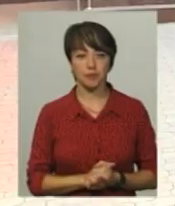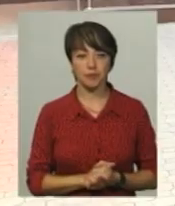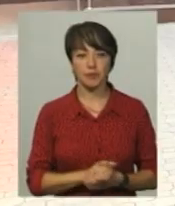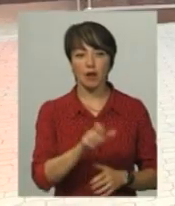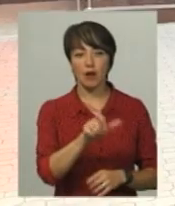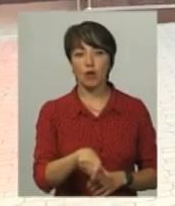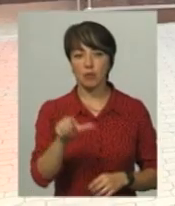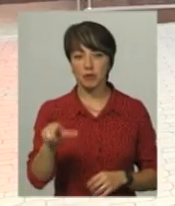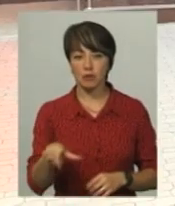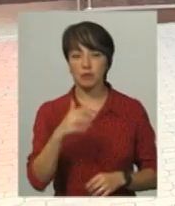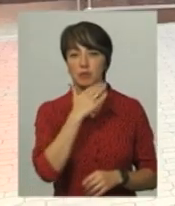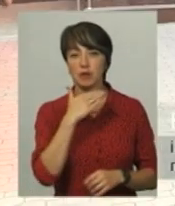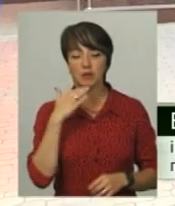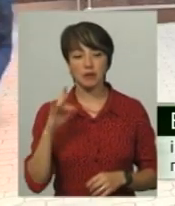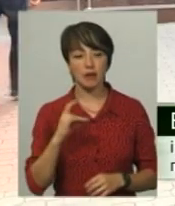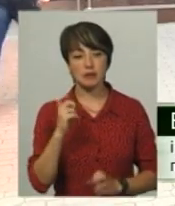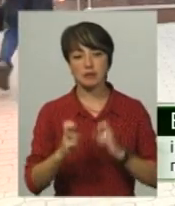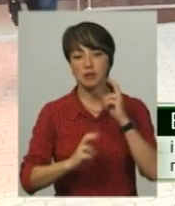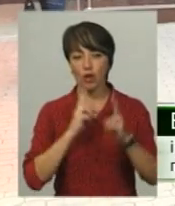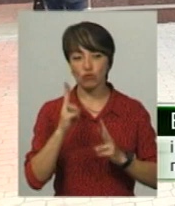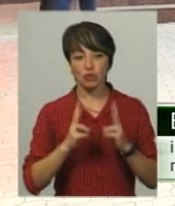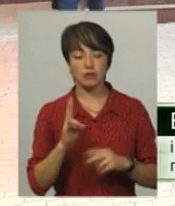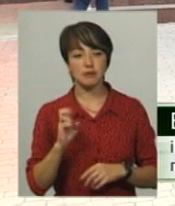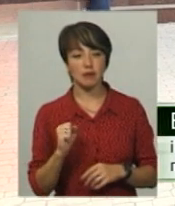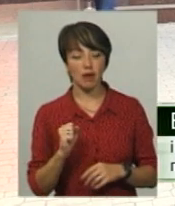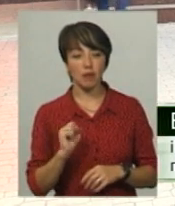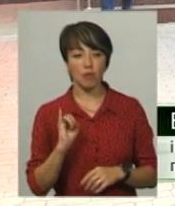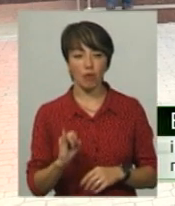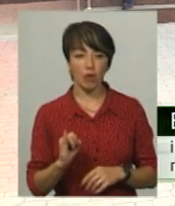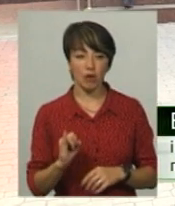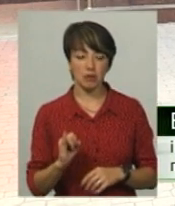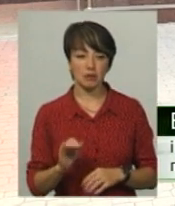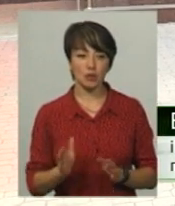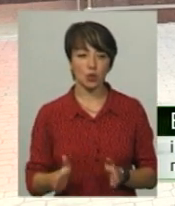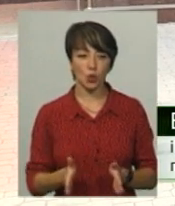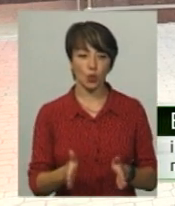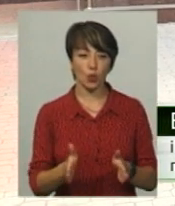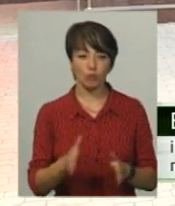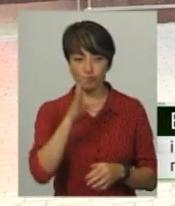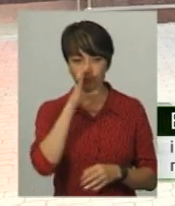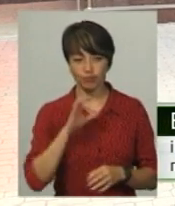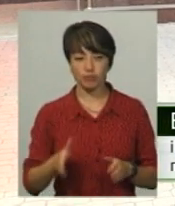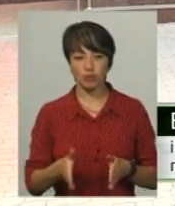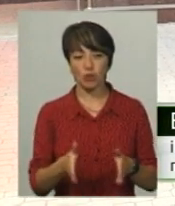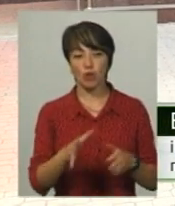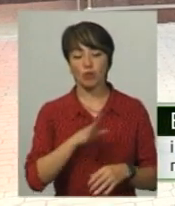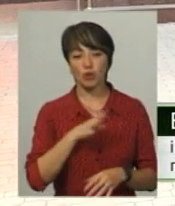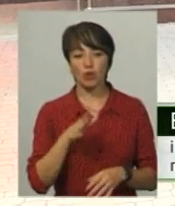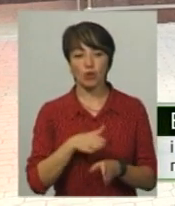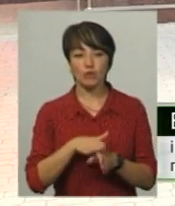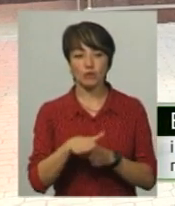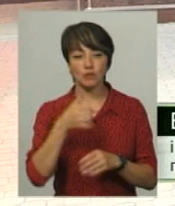Громадяни неодноразово скаржились на погані дороги. Було здійснено